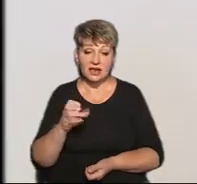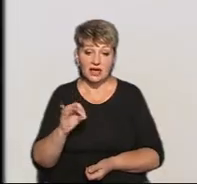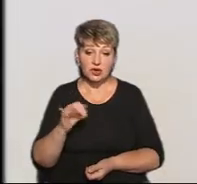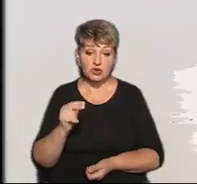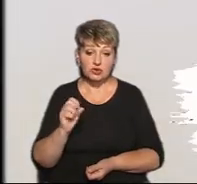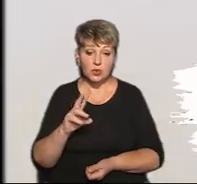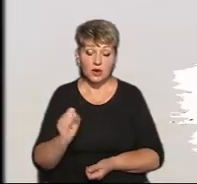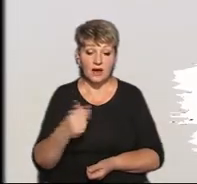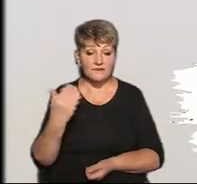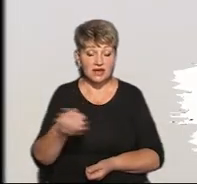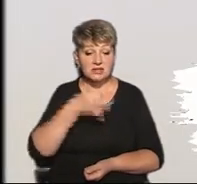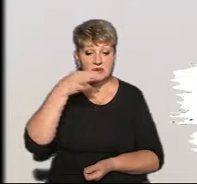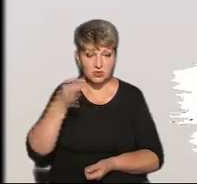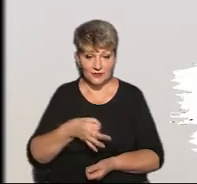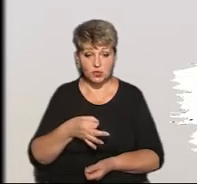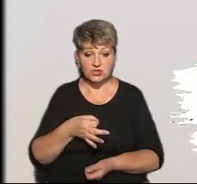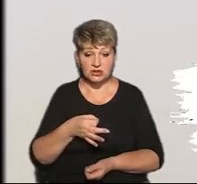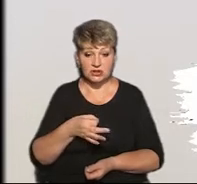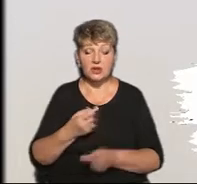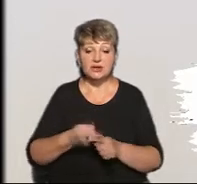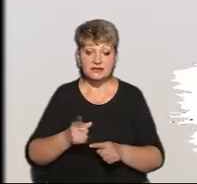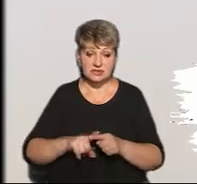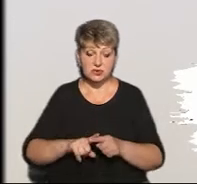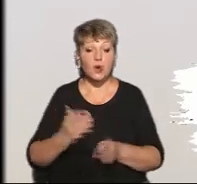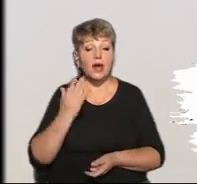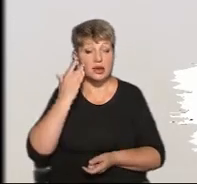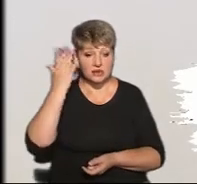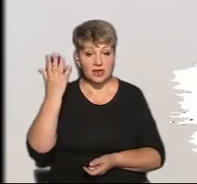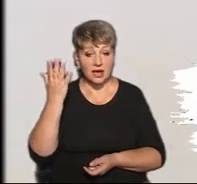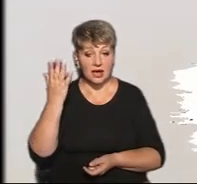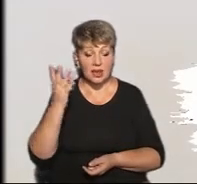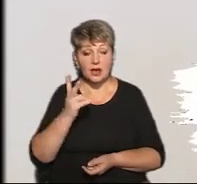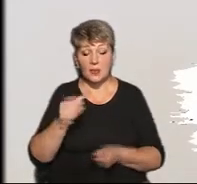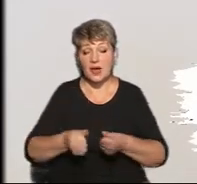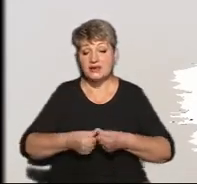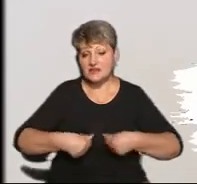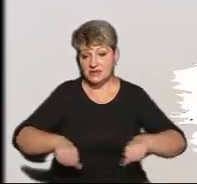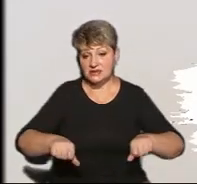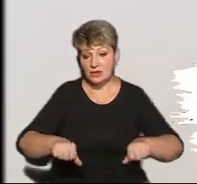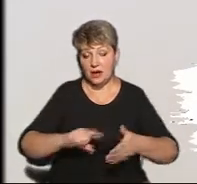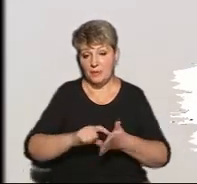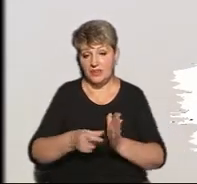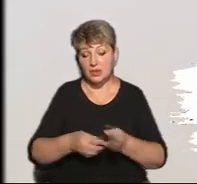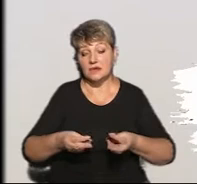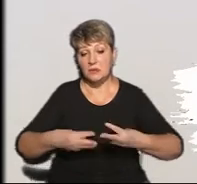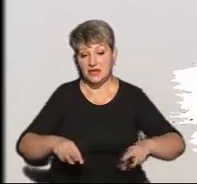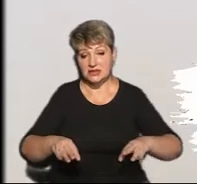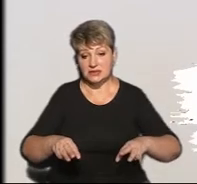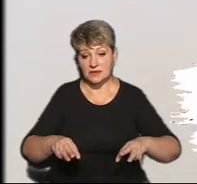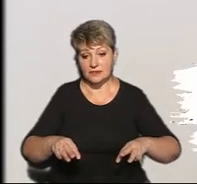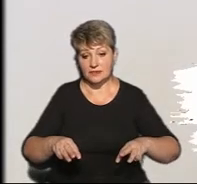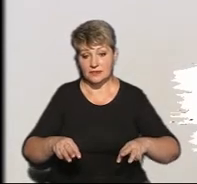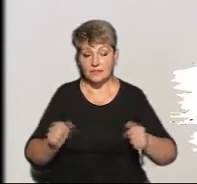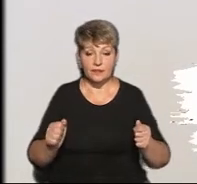він озвучив цю ідею на засіданні Кабінету міністрів.